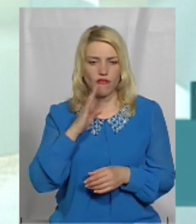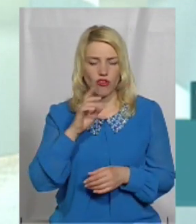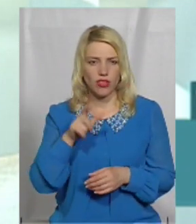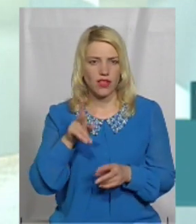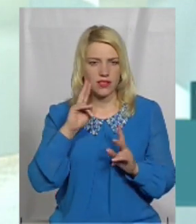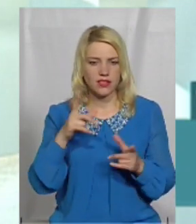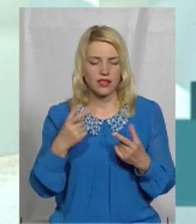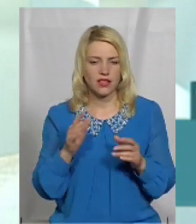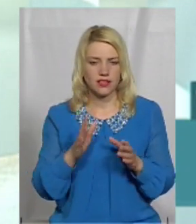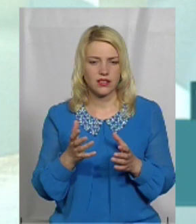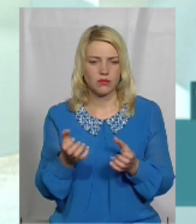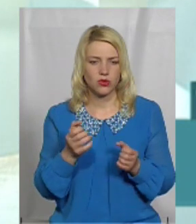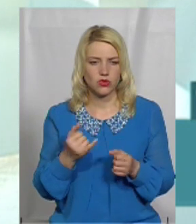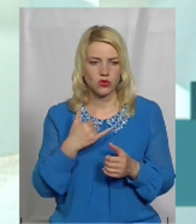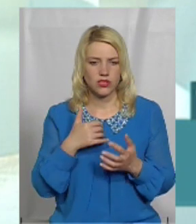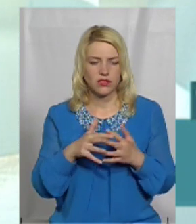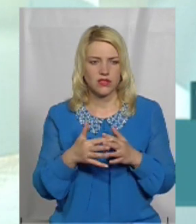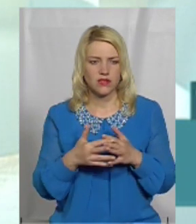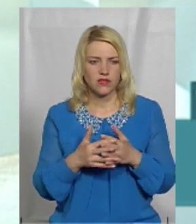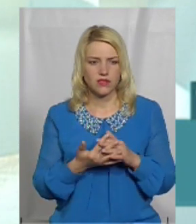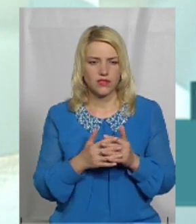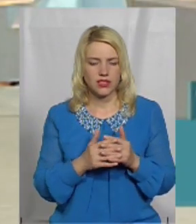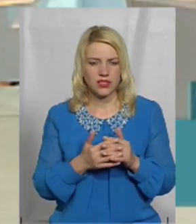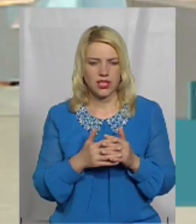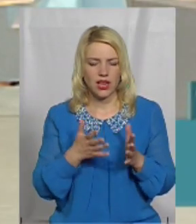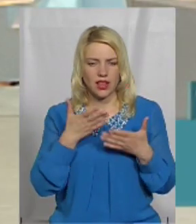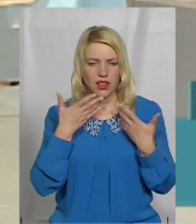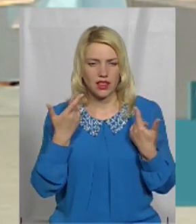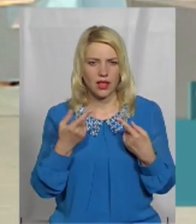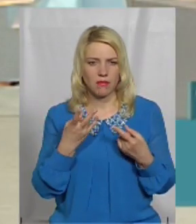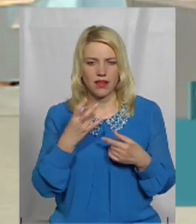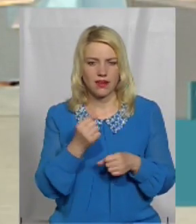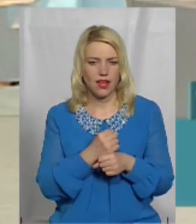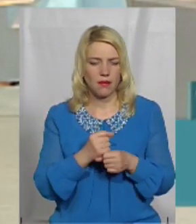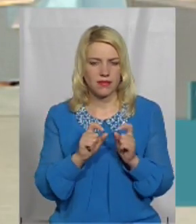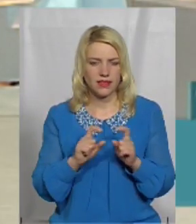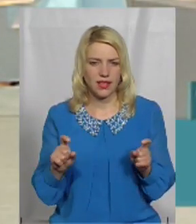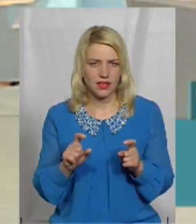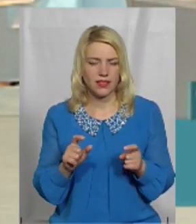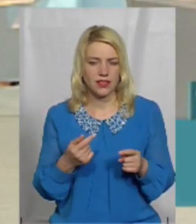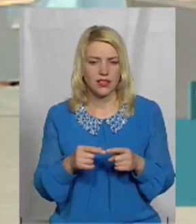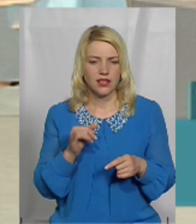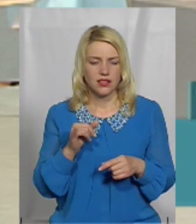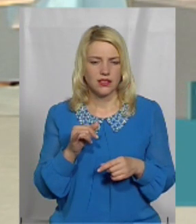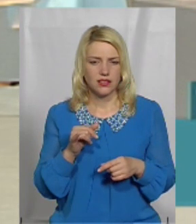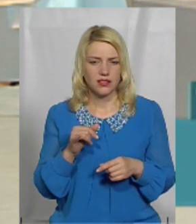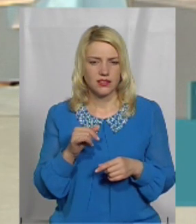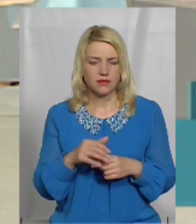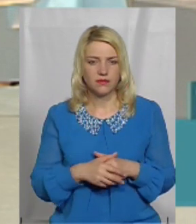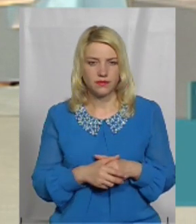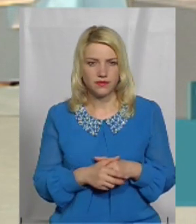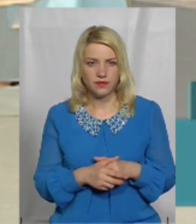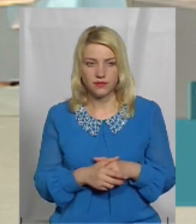ліки отримати. На селі немає не пункт, немає аптеки, де оформляти ті